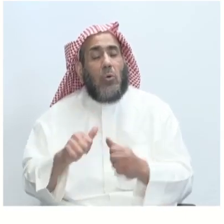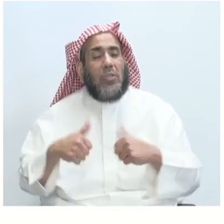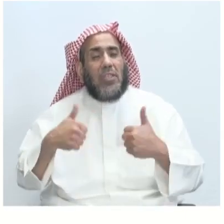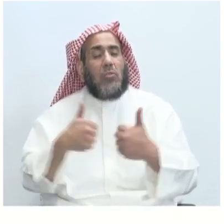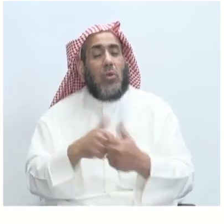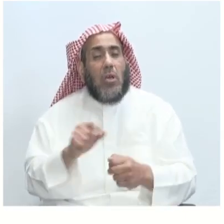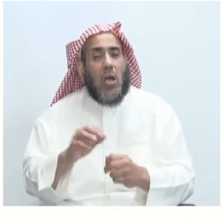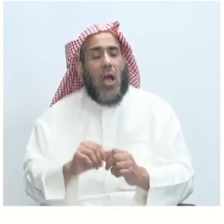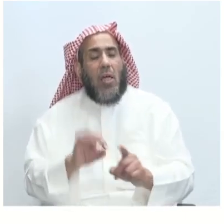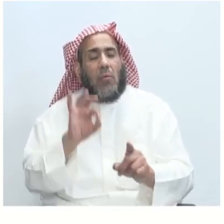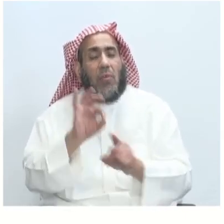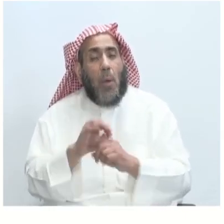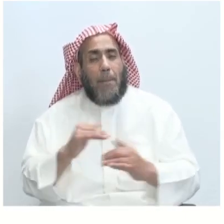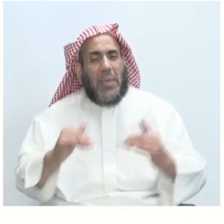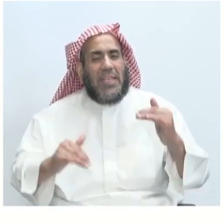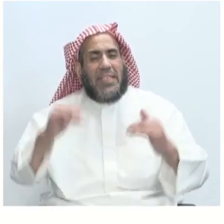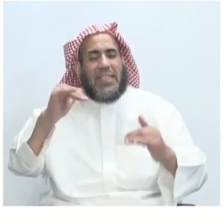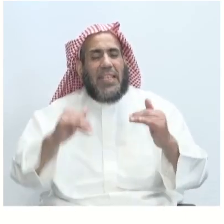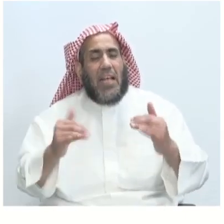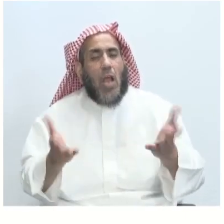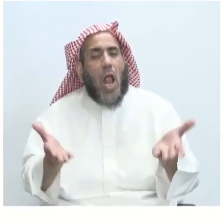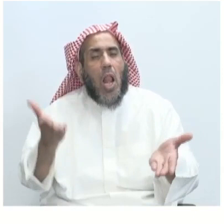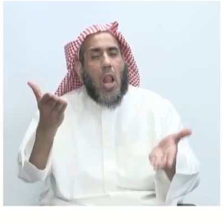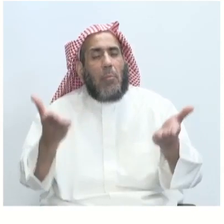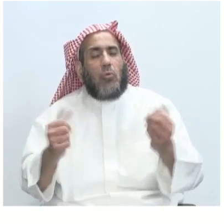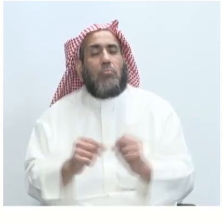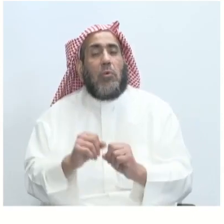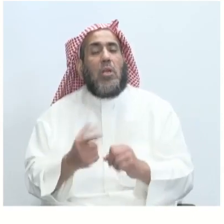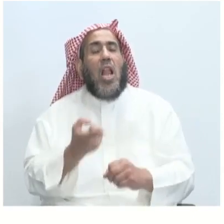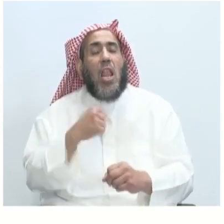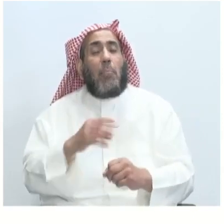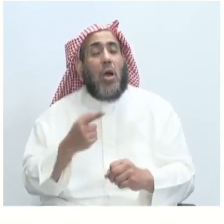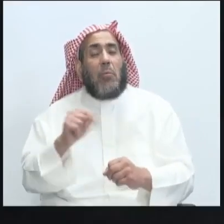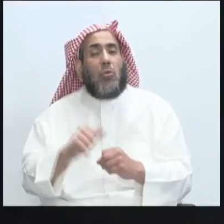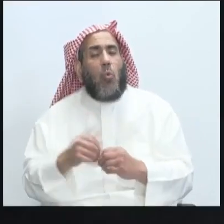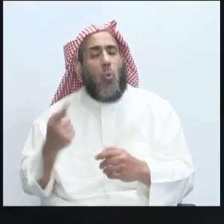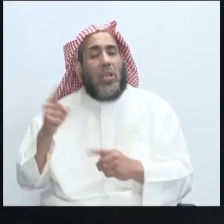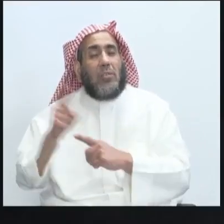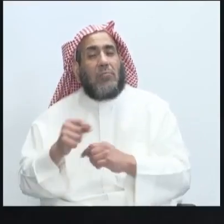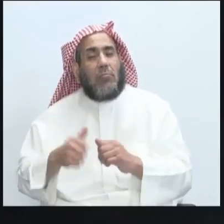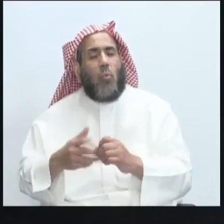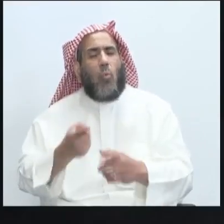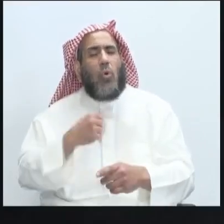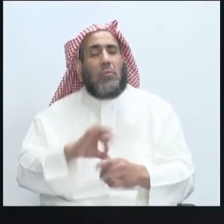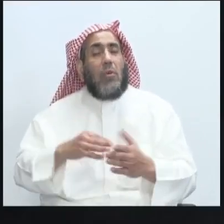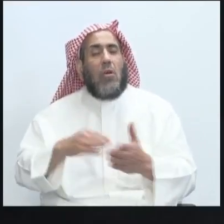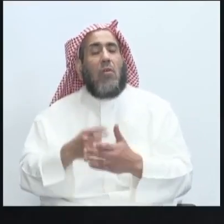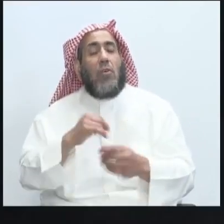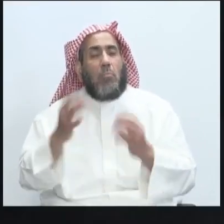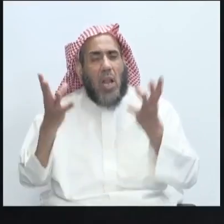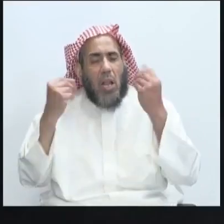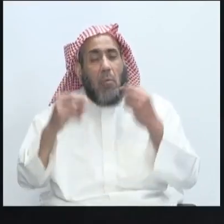هو المقصود بالاتزان المطلوب لب رغبته وحاجته واشبع رغبته في حبه